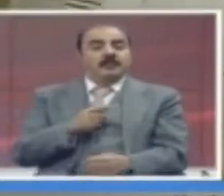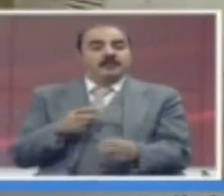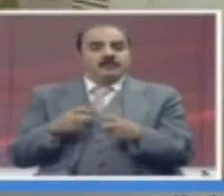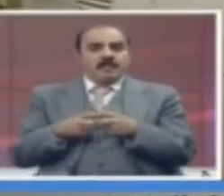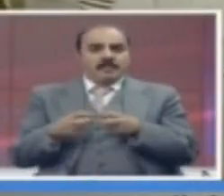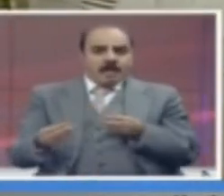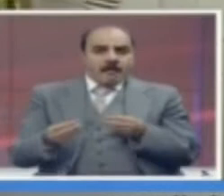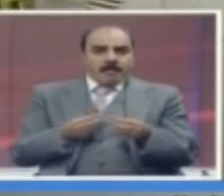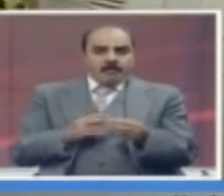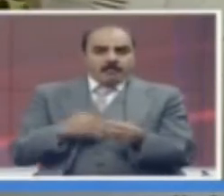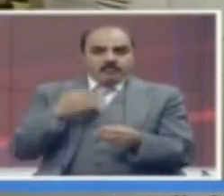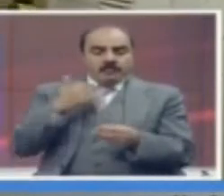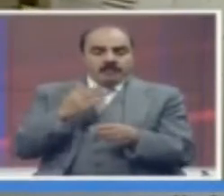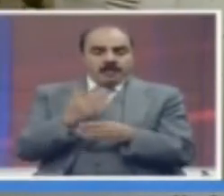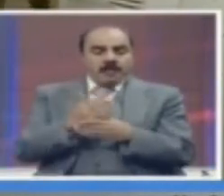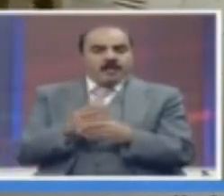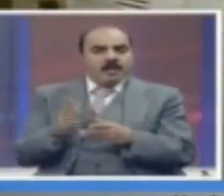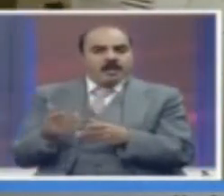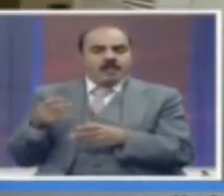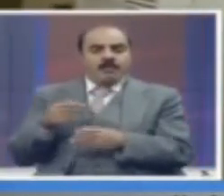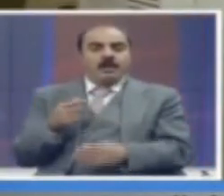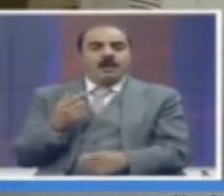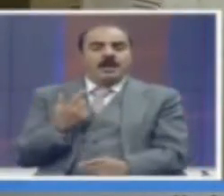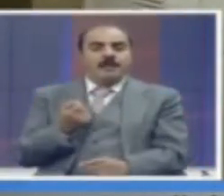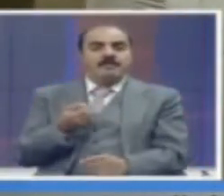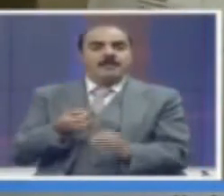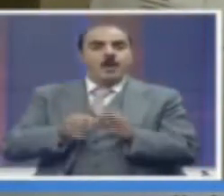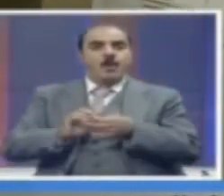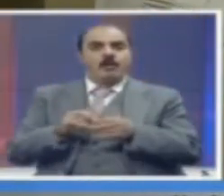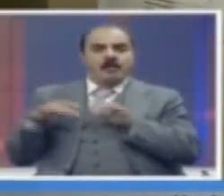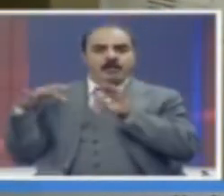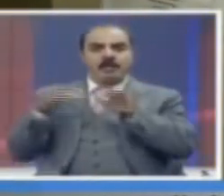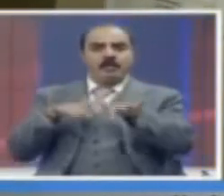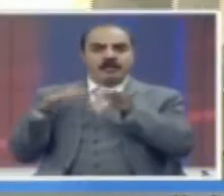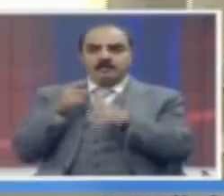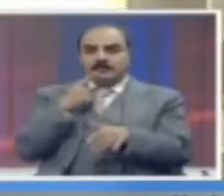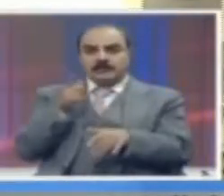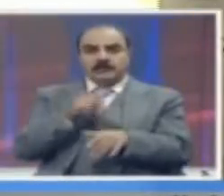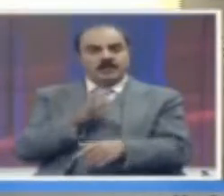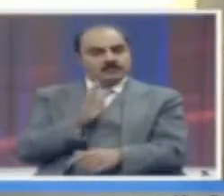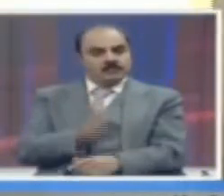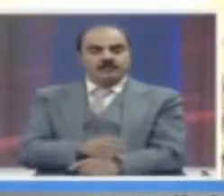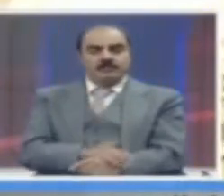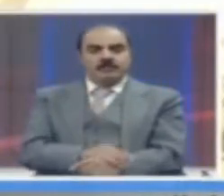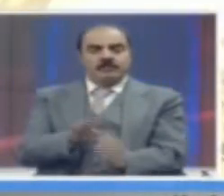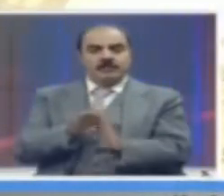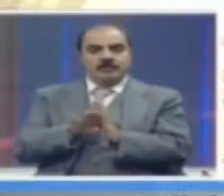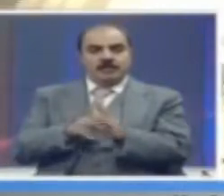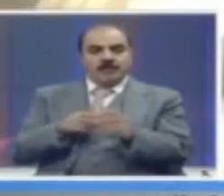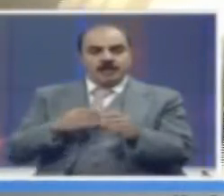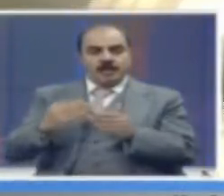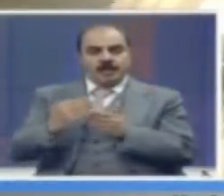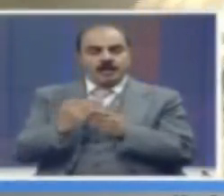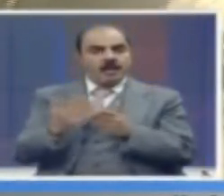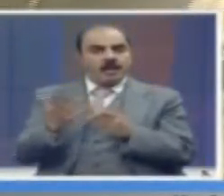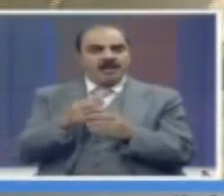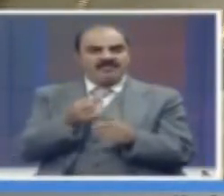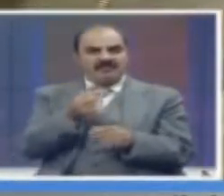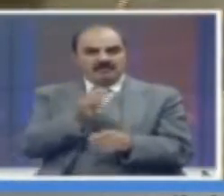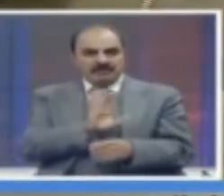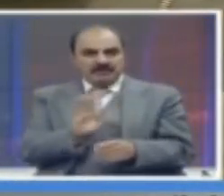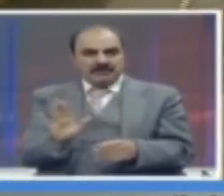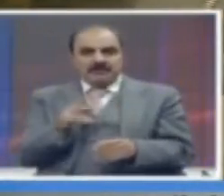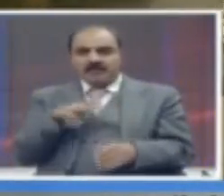بخطط مستقبلية لاستقبال 5 ملايين سائح سنويا ببرنامج زيارة لا يقتصر فقط